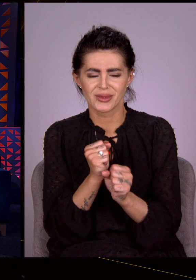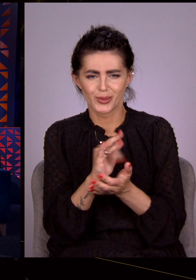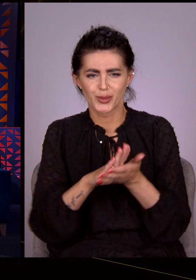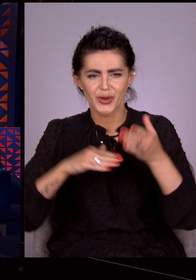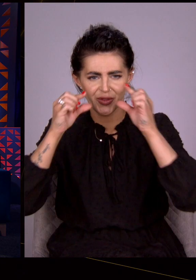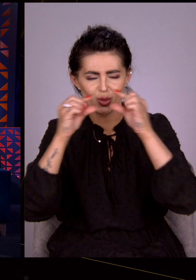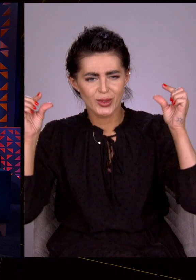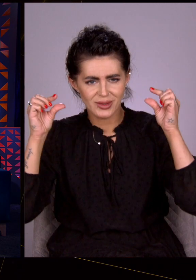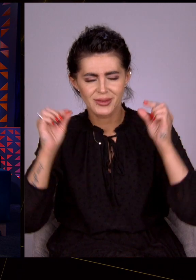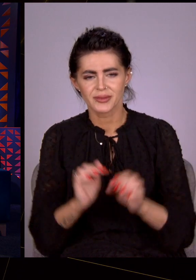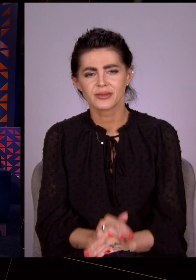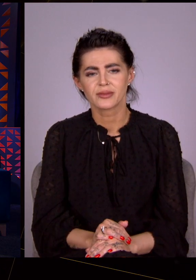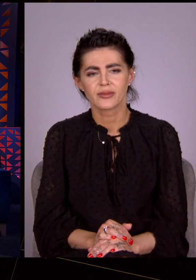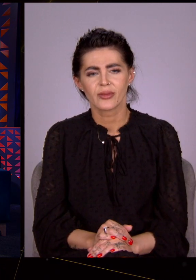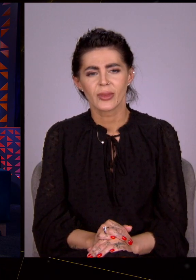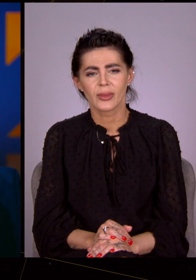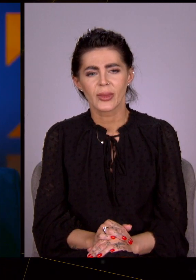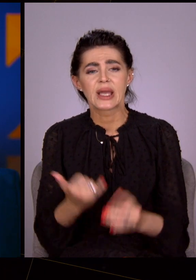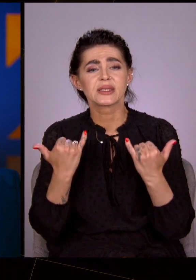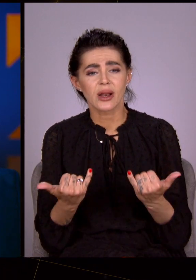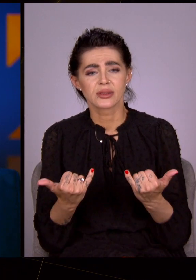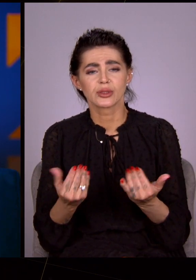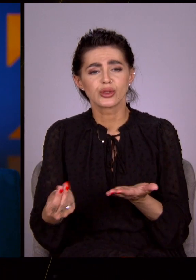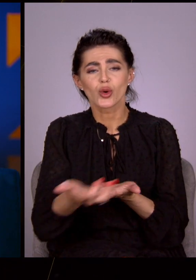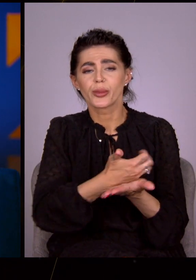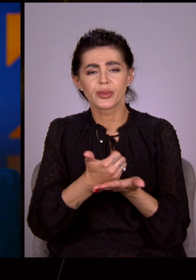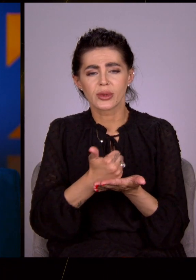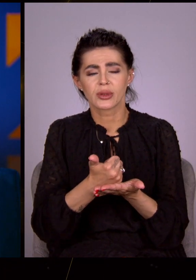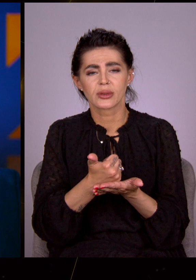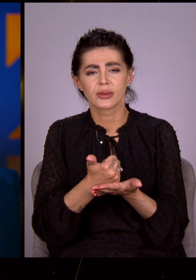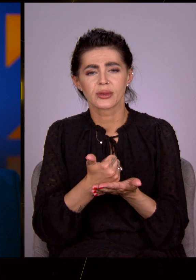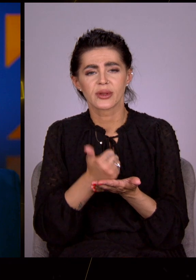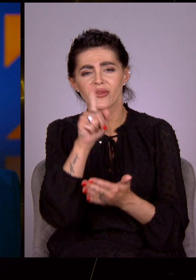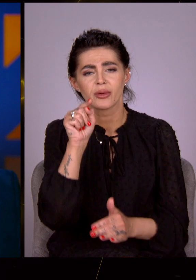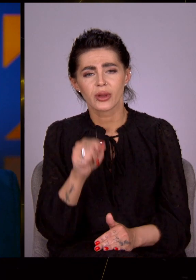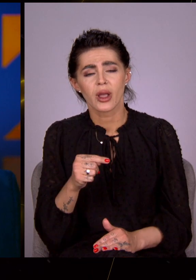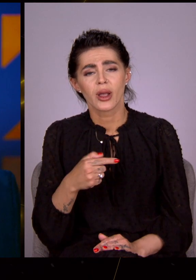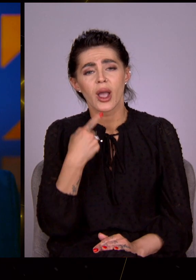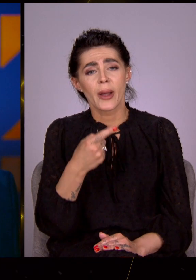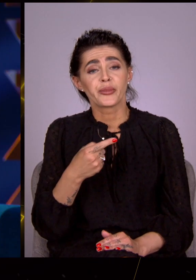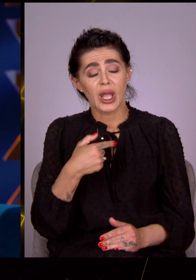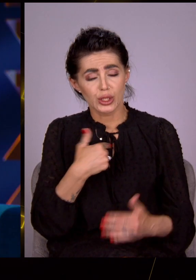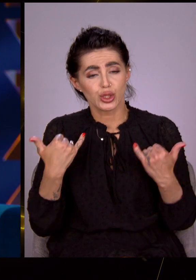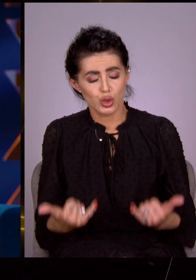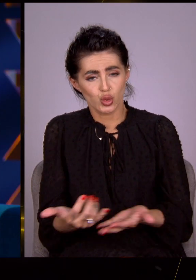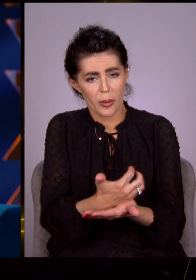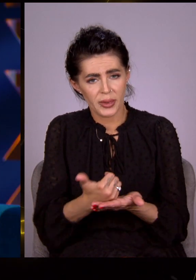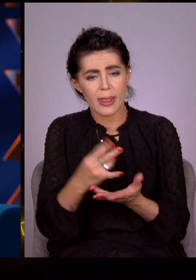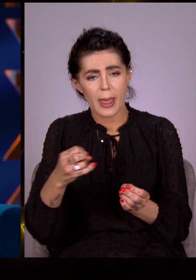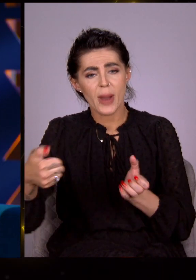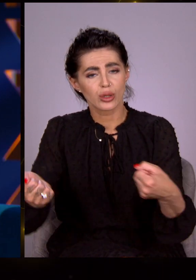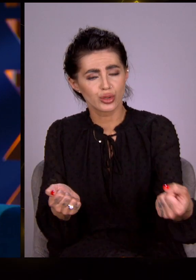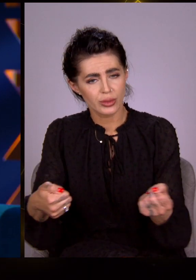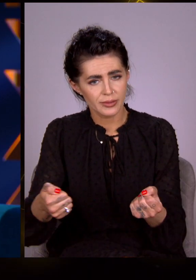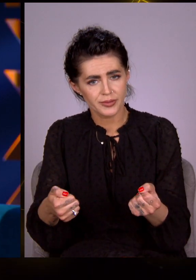Іринко, а ну скажи, на що ти там збираєш зараз? На машину, бо до мене позвонив Діма і сказав, що першу